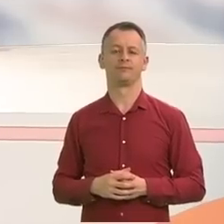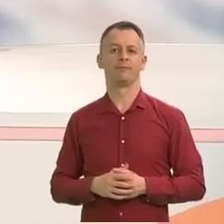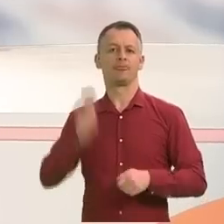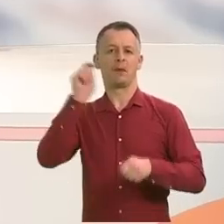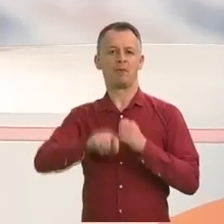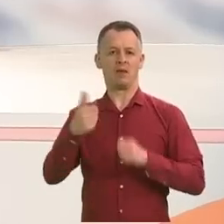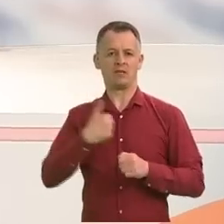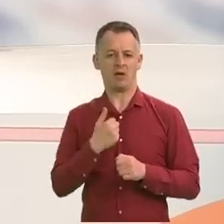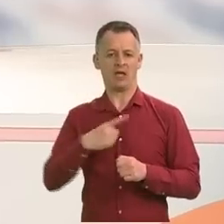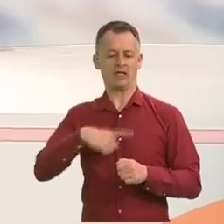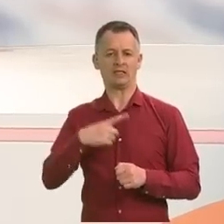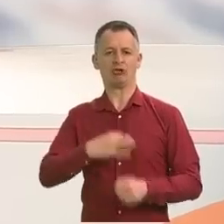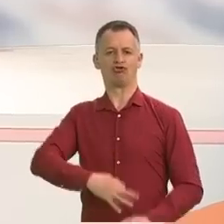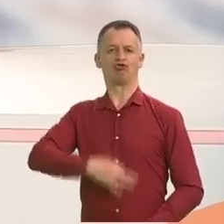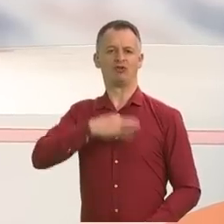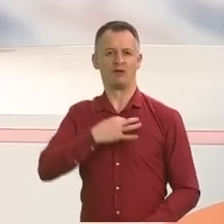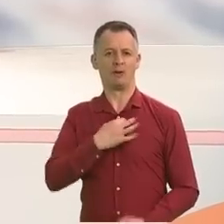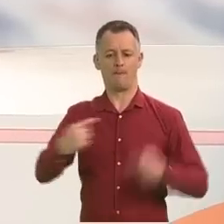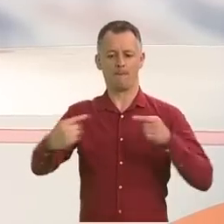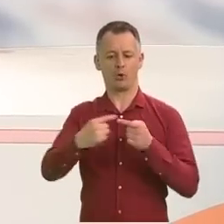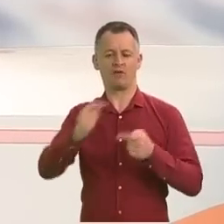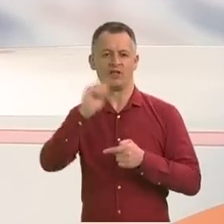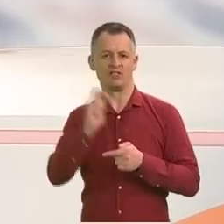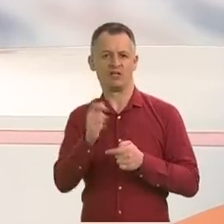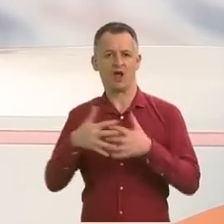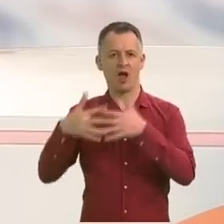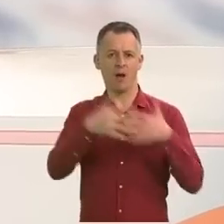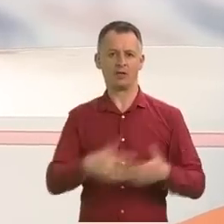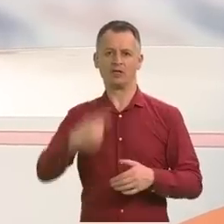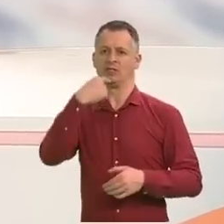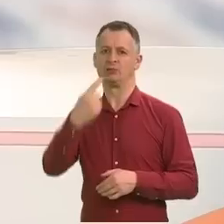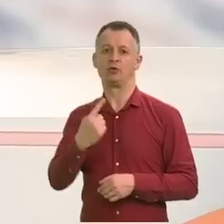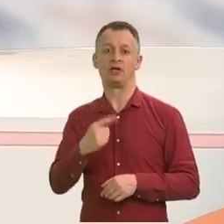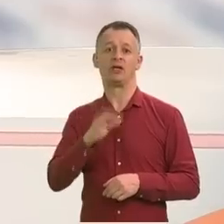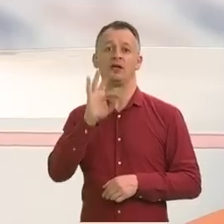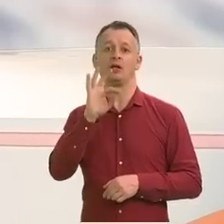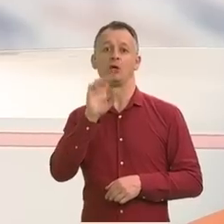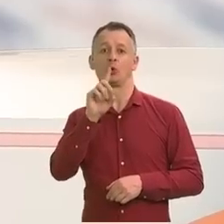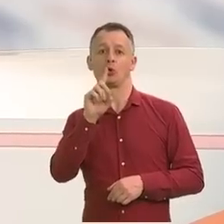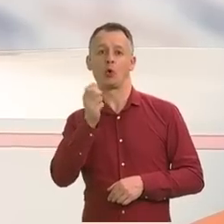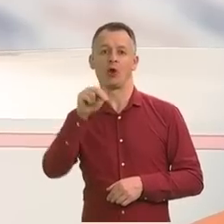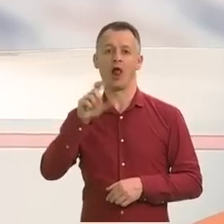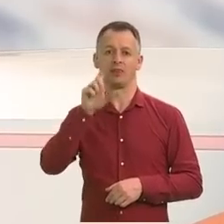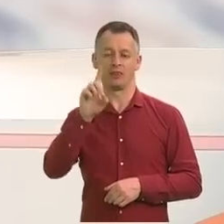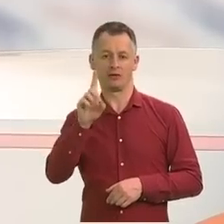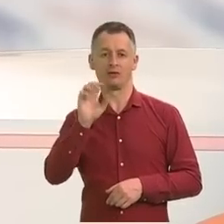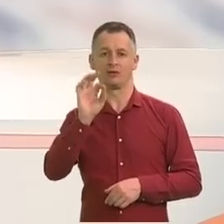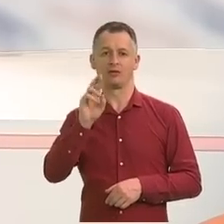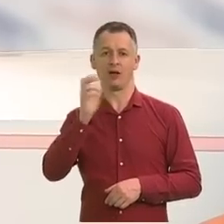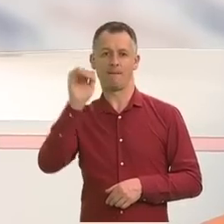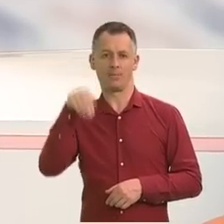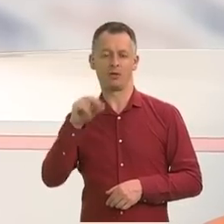Inculparea mea e o insultă la adresa națiunii americane, sunt afirmațiile tranșante ale lui Donald Trump la scurt timp după ce pe numele lui au fost